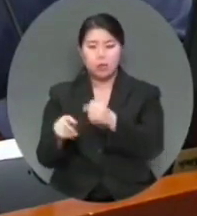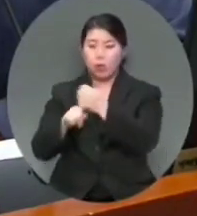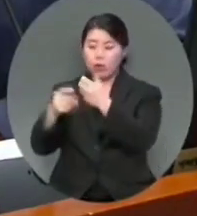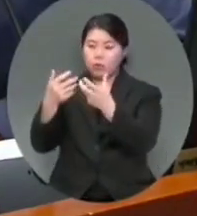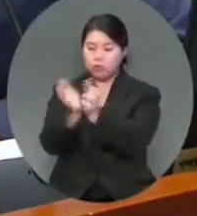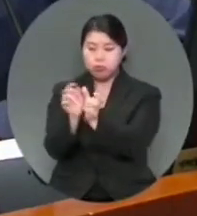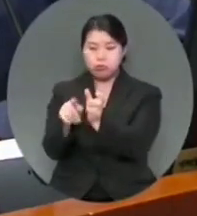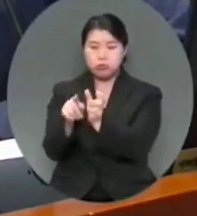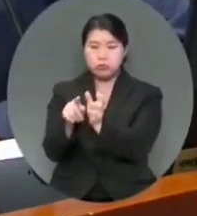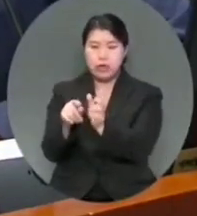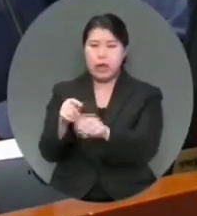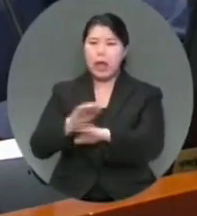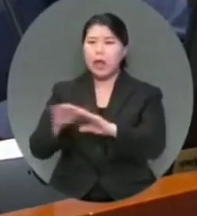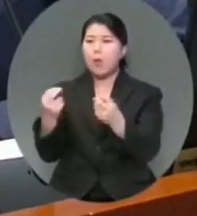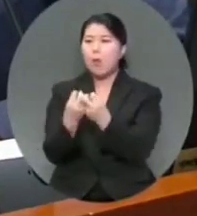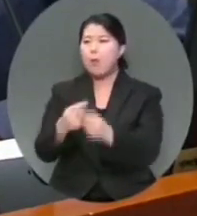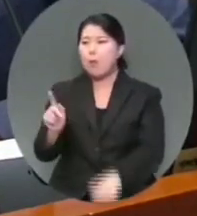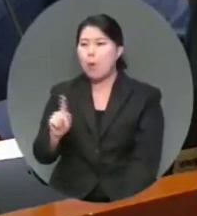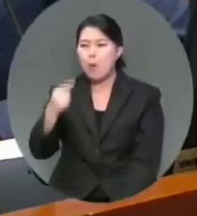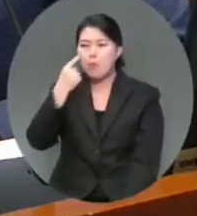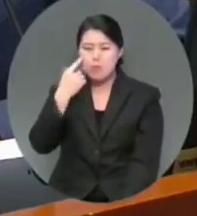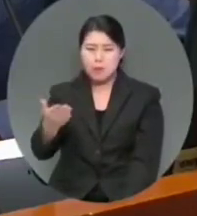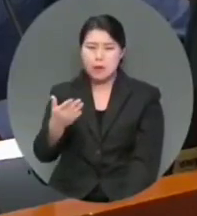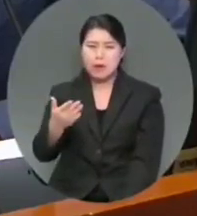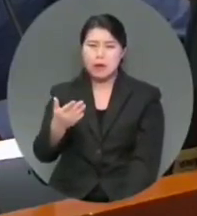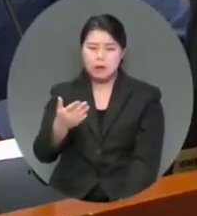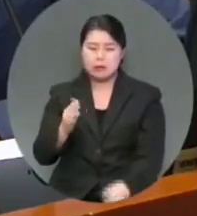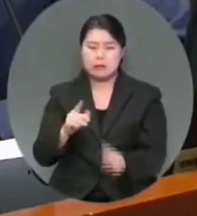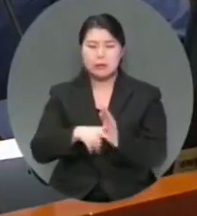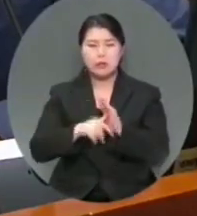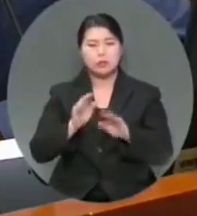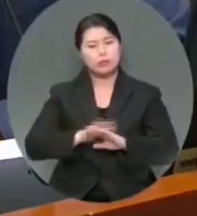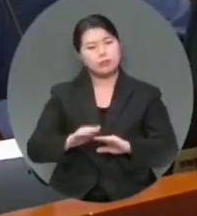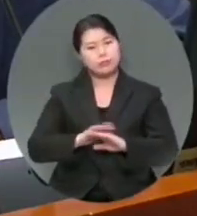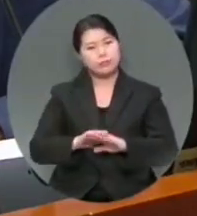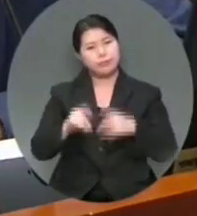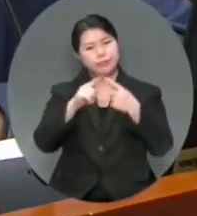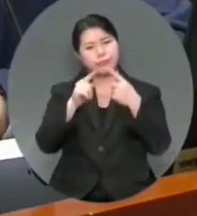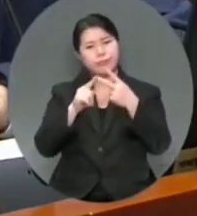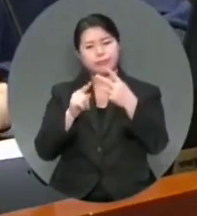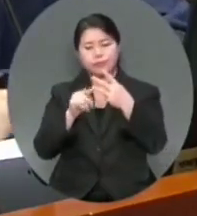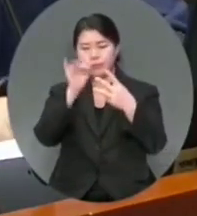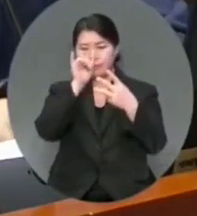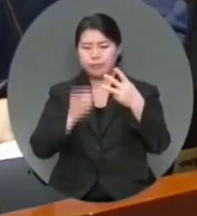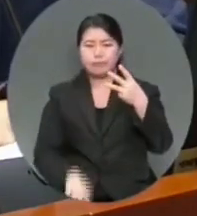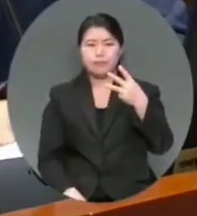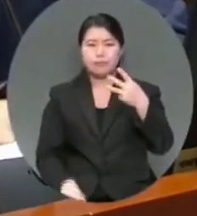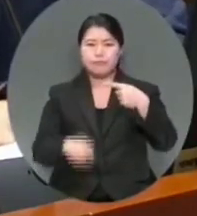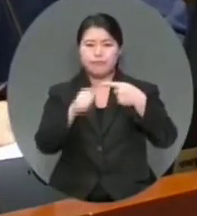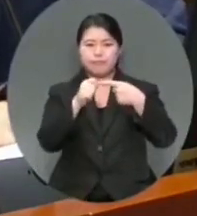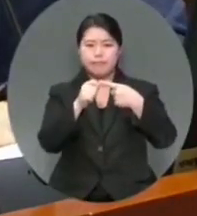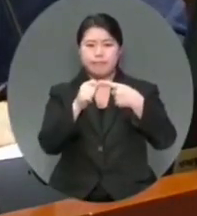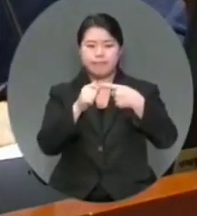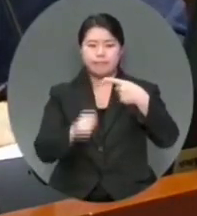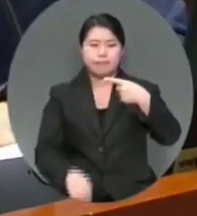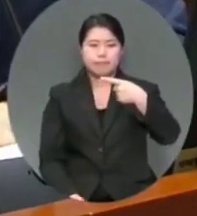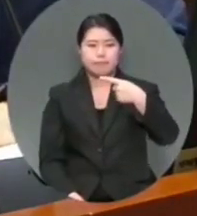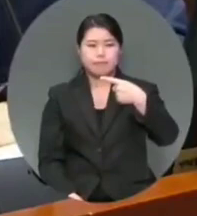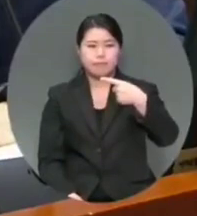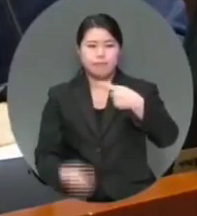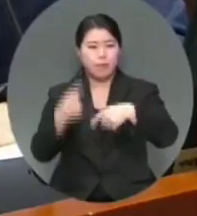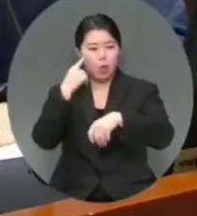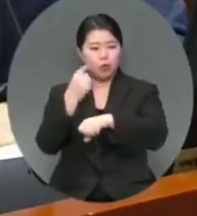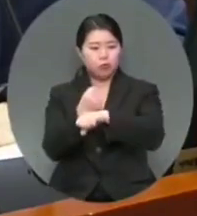어떻게 해결하려고 하는 것이냐. 저는 세 가지로 진단을 했습니다. 첫 번째, 예를 들면